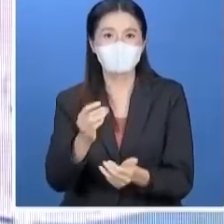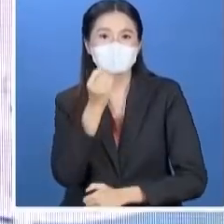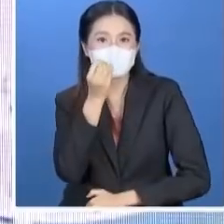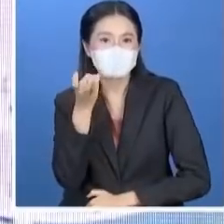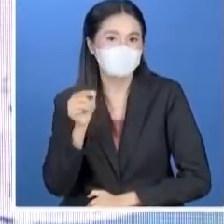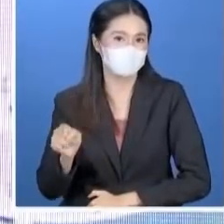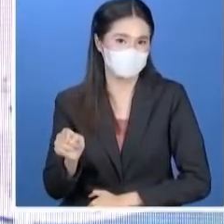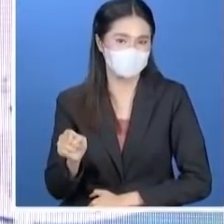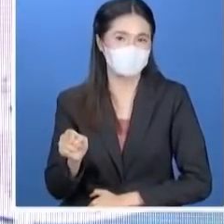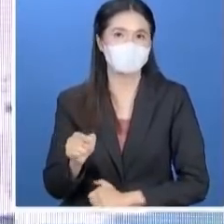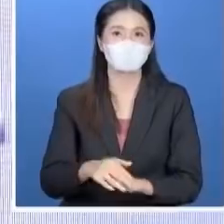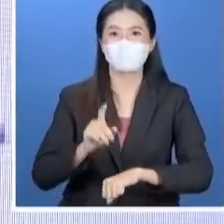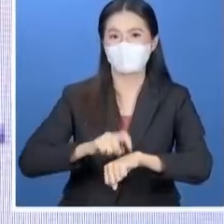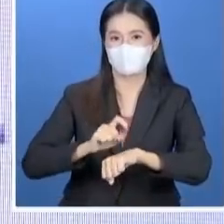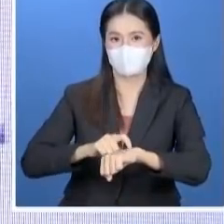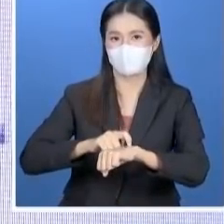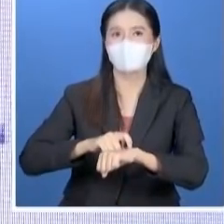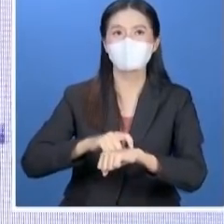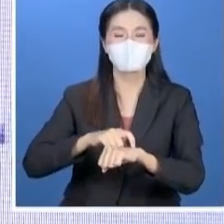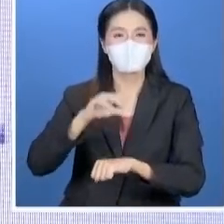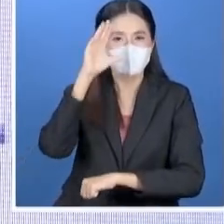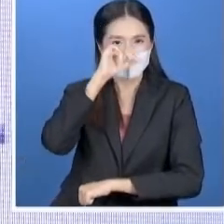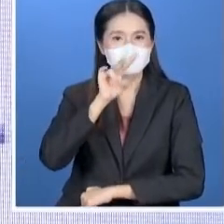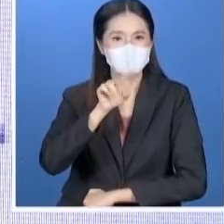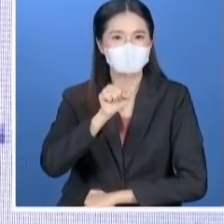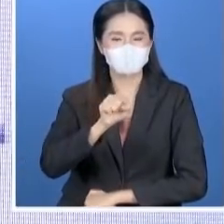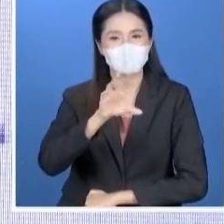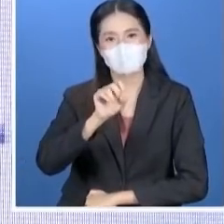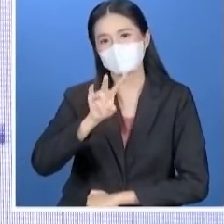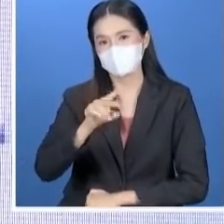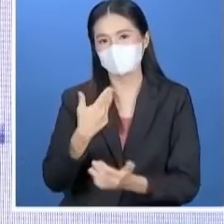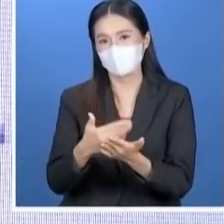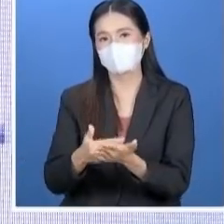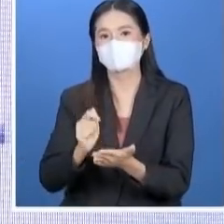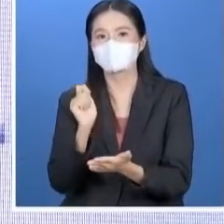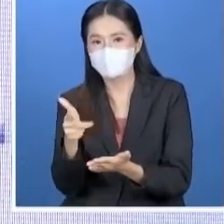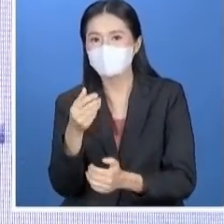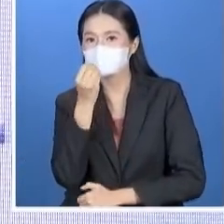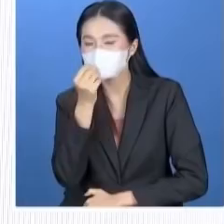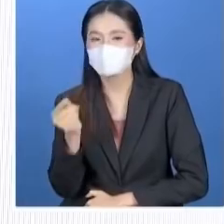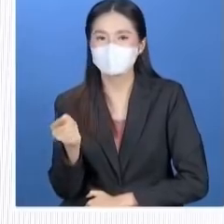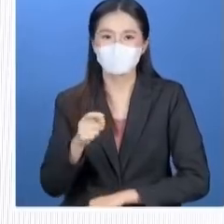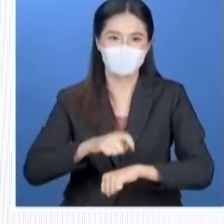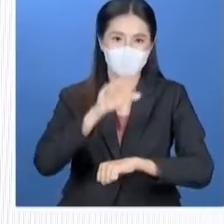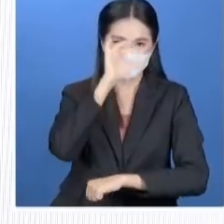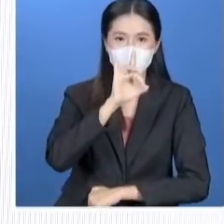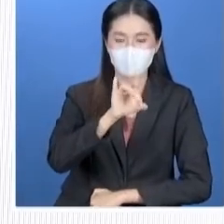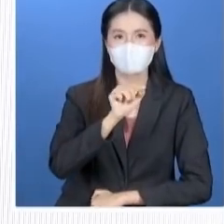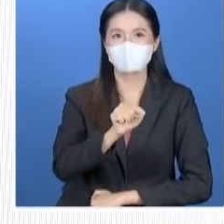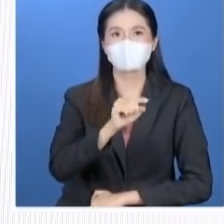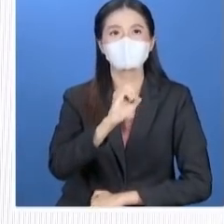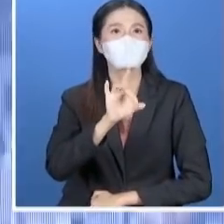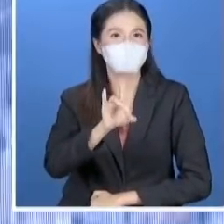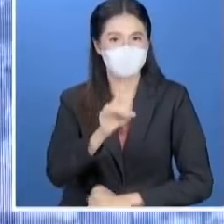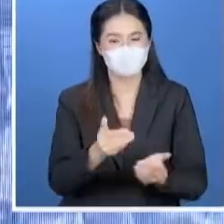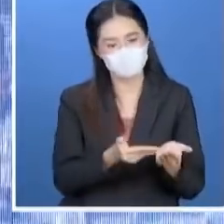อาหารที่ร้านและในเวลา 19:57 ก็เช็คบิลค่าอาหารจากนั้นเวลา 20:08